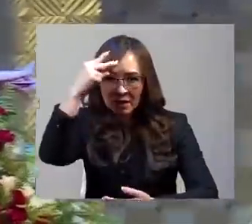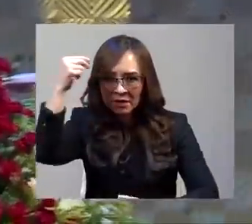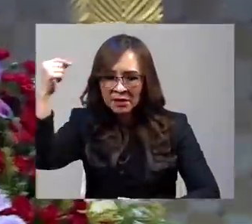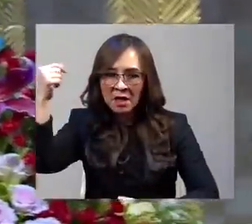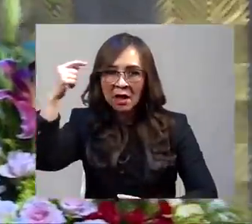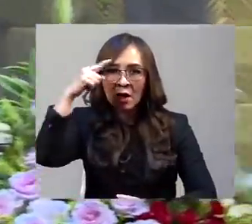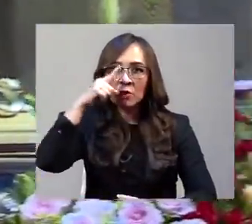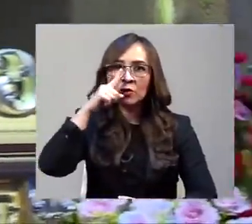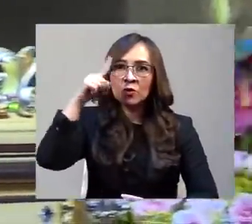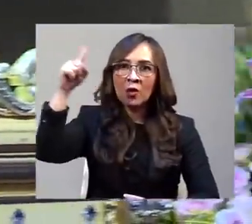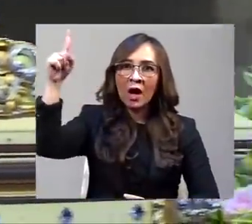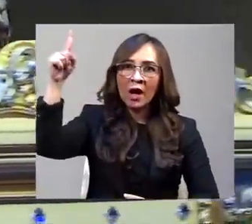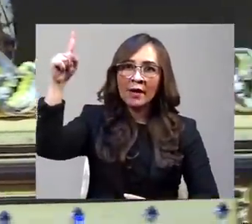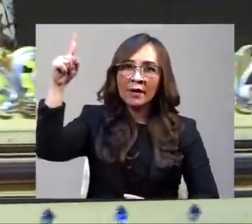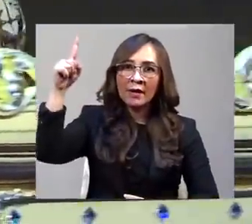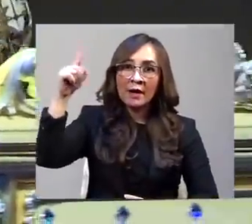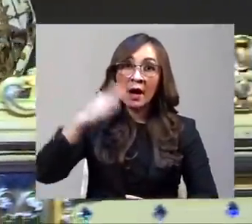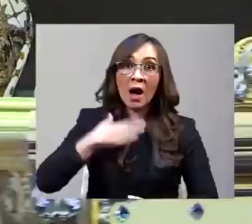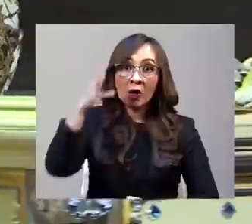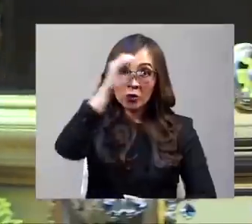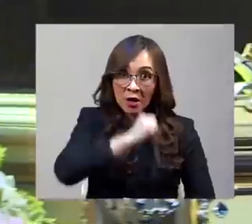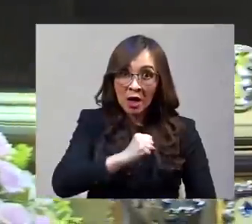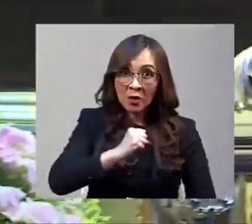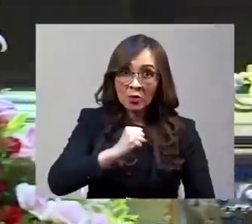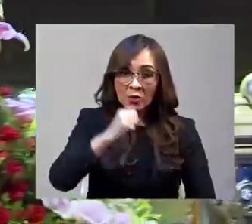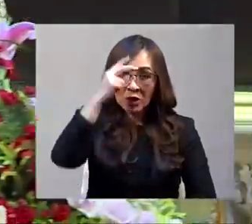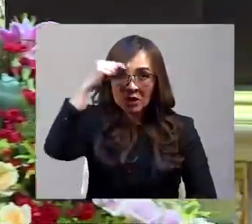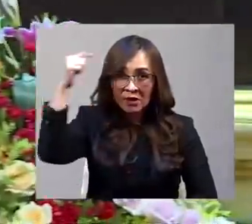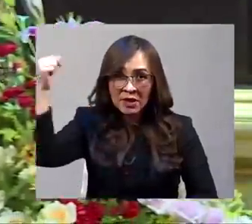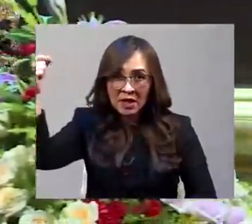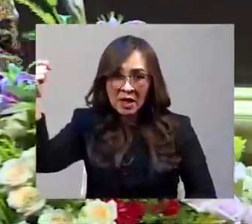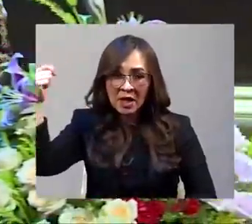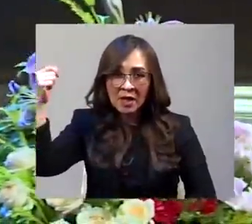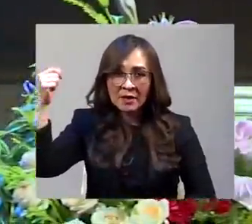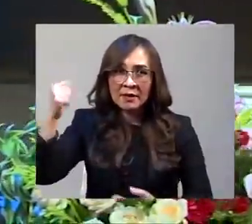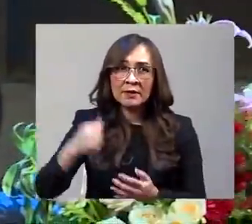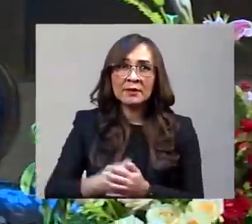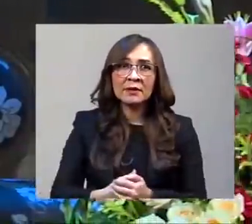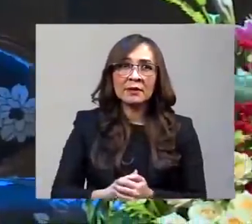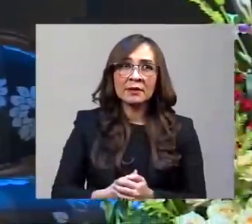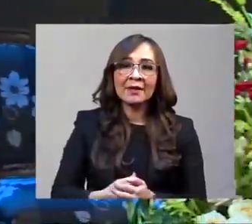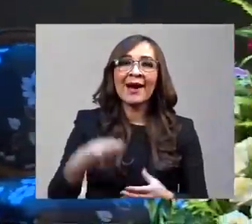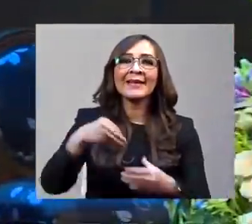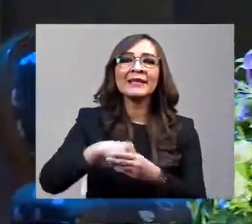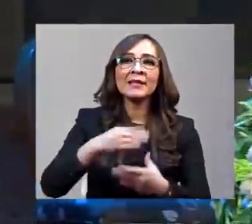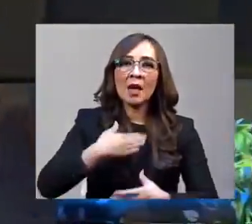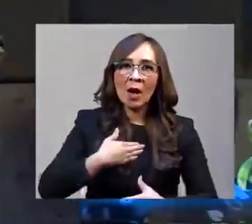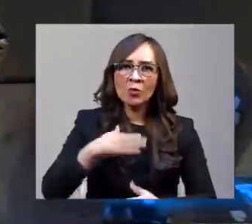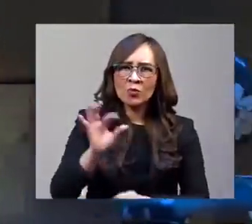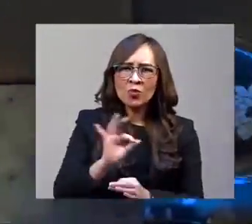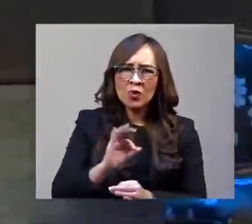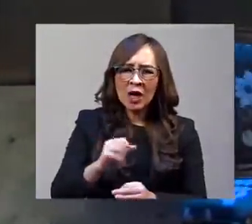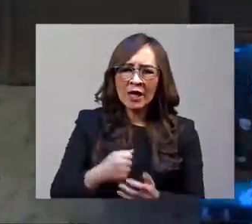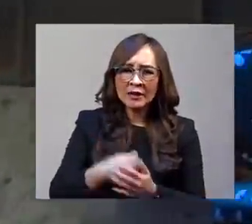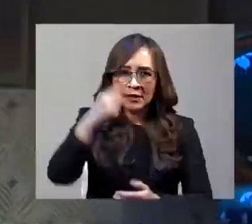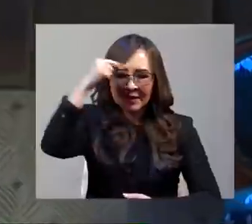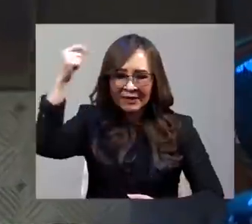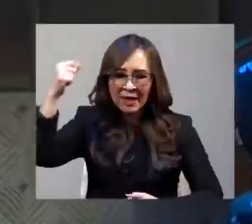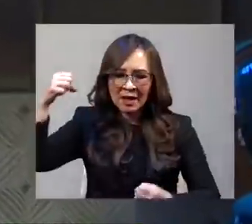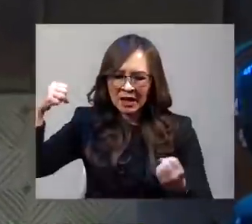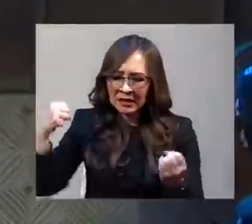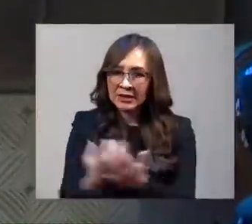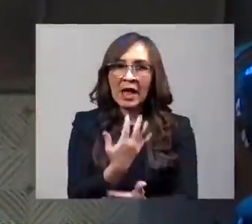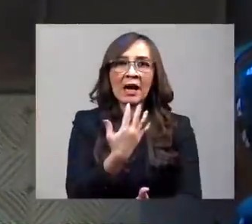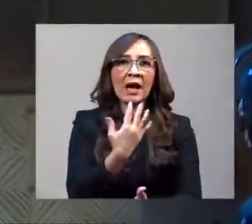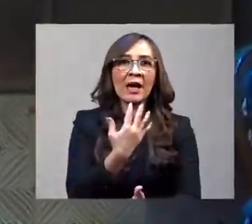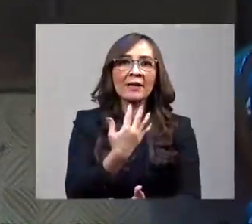firman yang berkata, aku tahu rancangan apa yang ada padaku mengenai kamu, bukan rancangan kecelakaan, tapi hari depan yang penuh harapan. Yang setuju katakan, yes, aku terima dengan